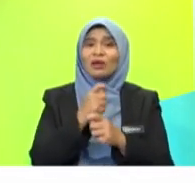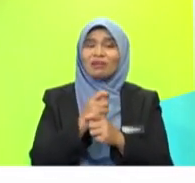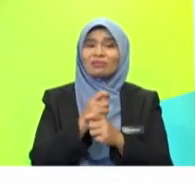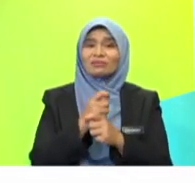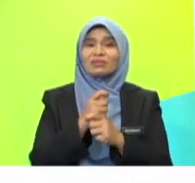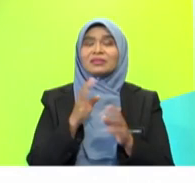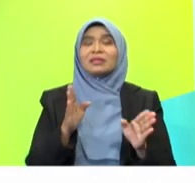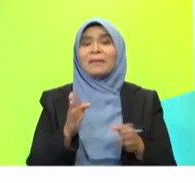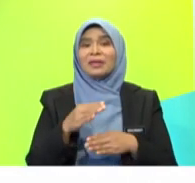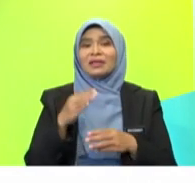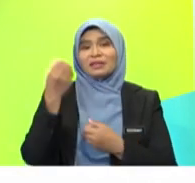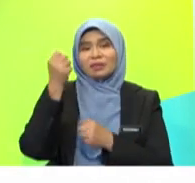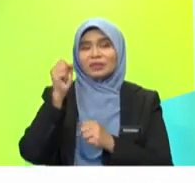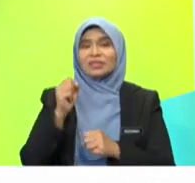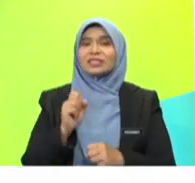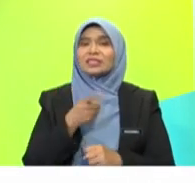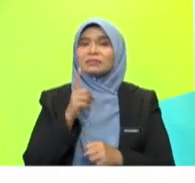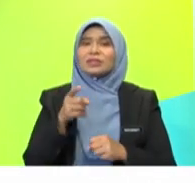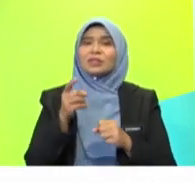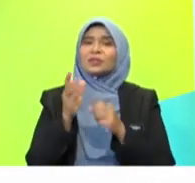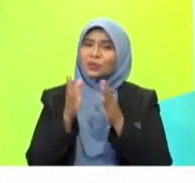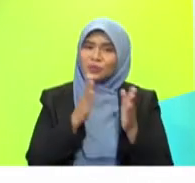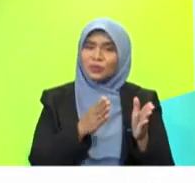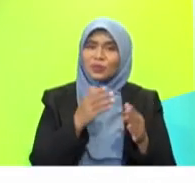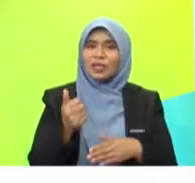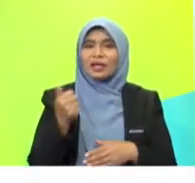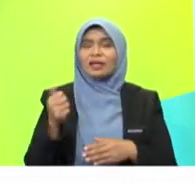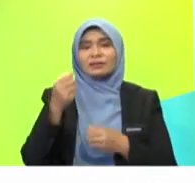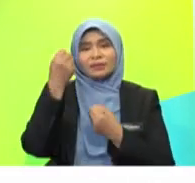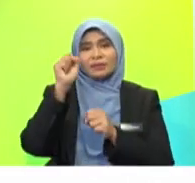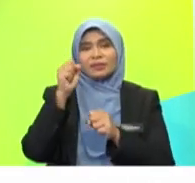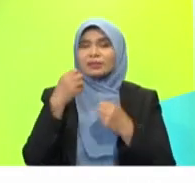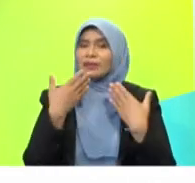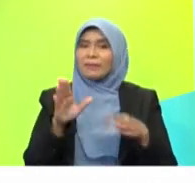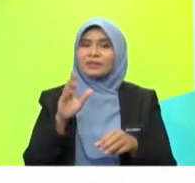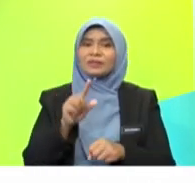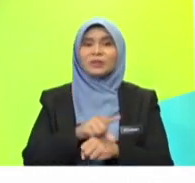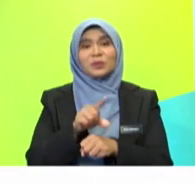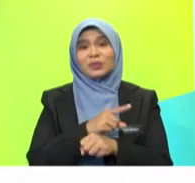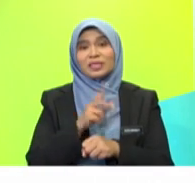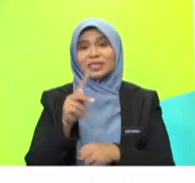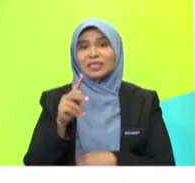yang pertama kita ketemu menyusun peralatan sukan selepas menggunakannya